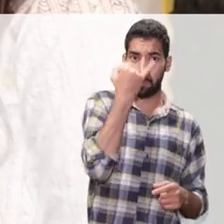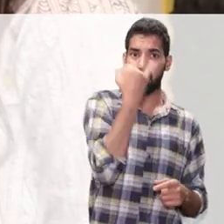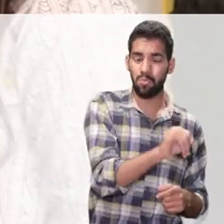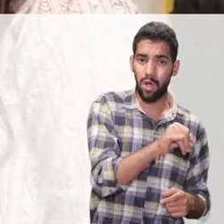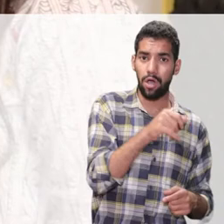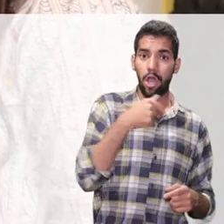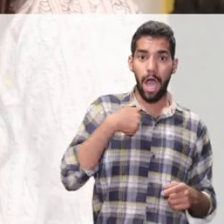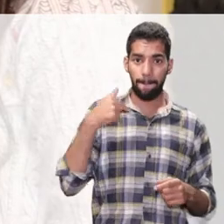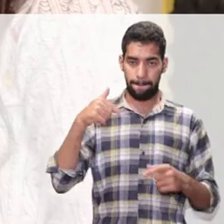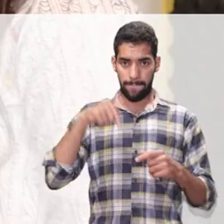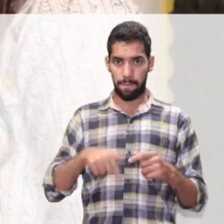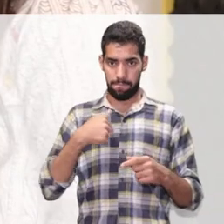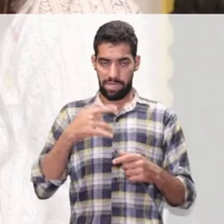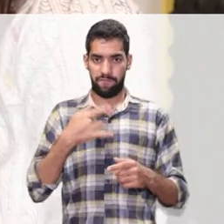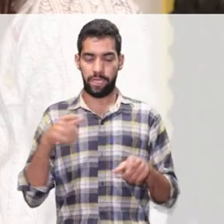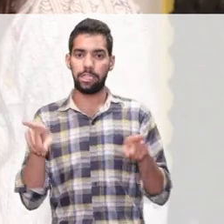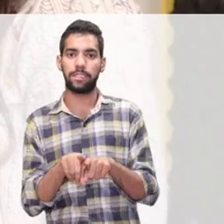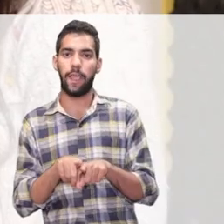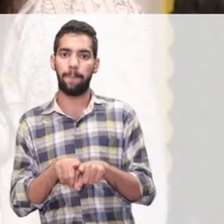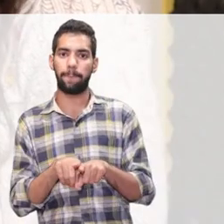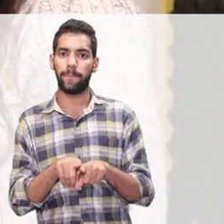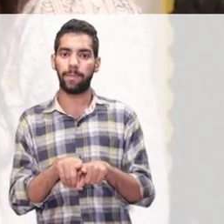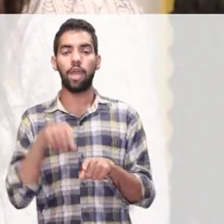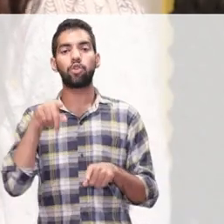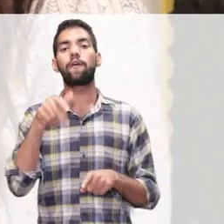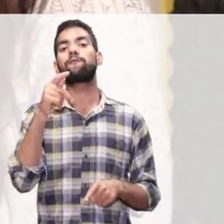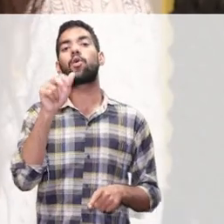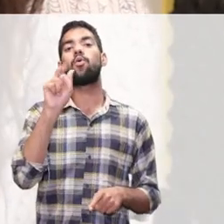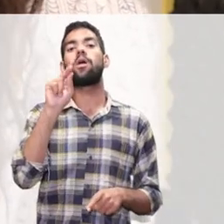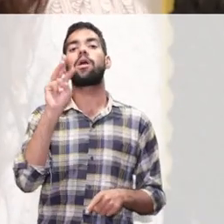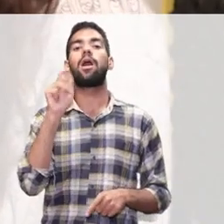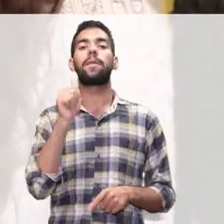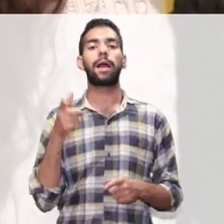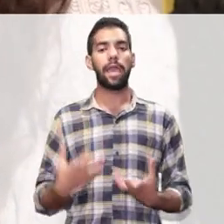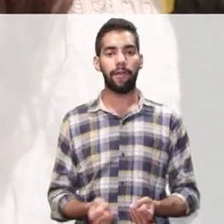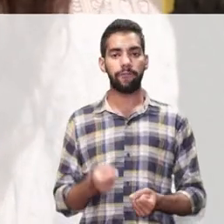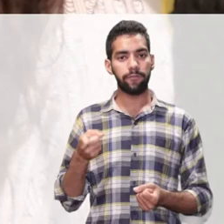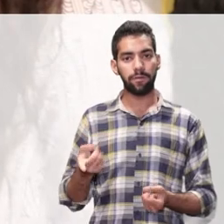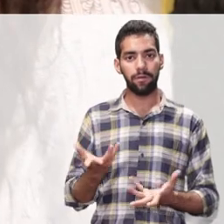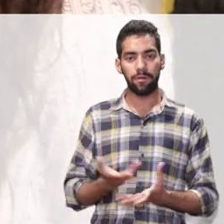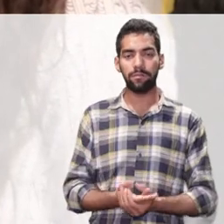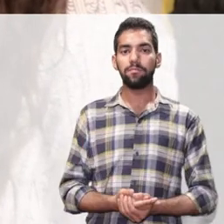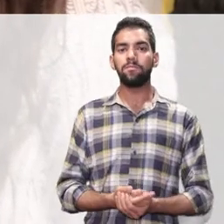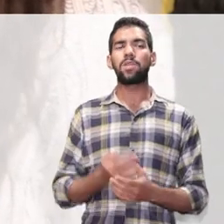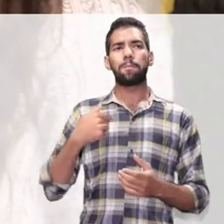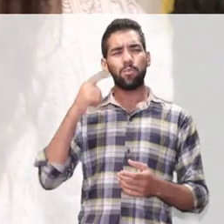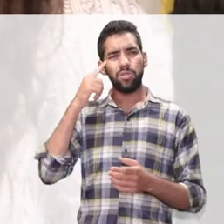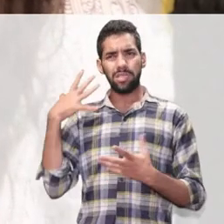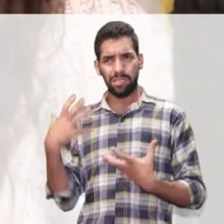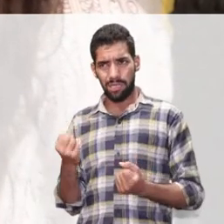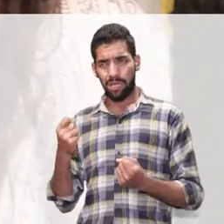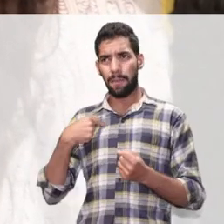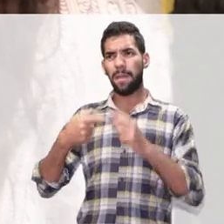छोटी सी बात है लेकिन कम से कम एक था और से इस